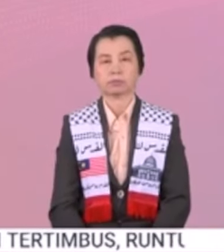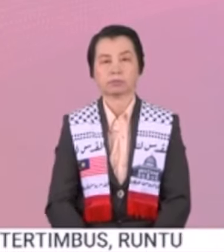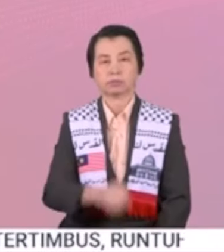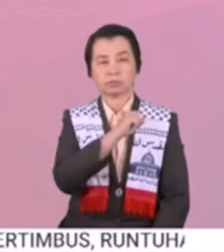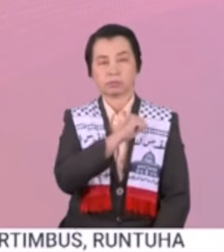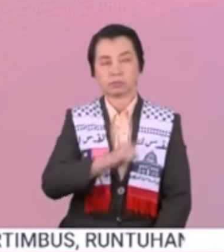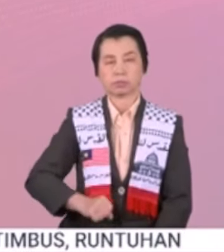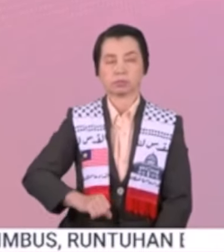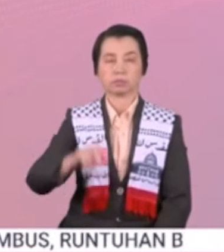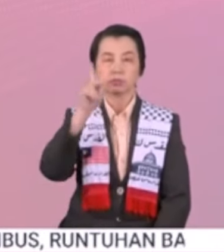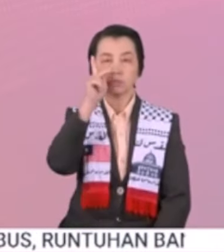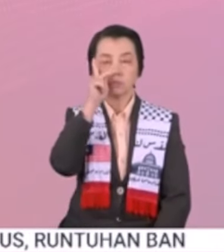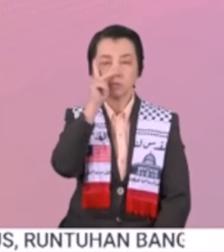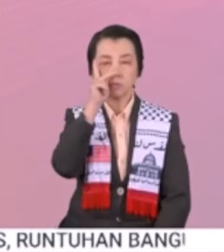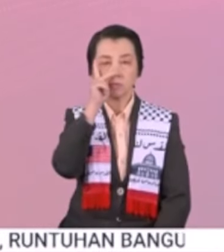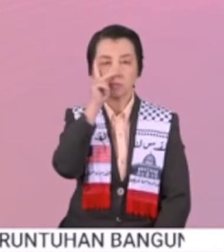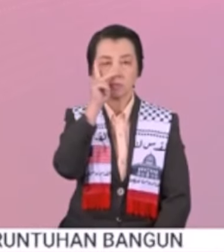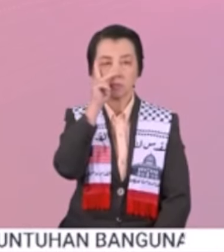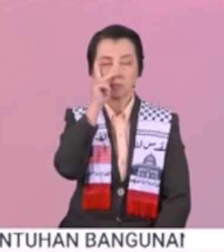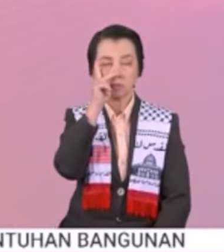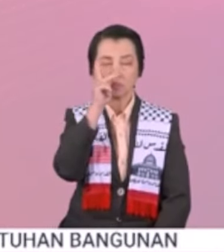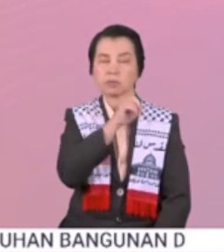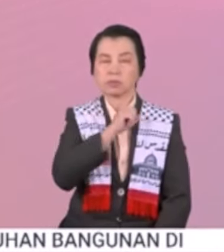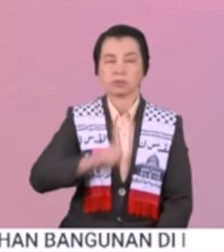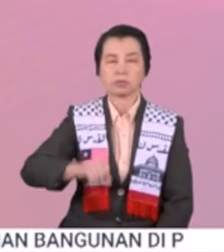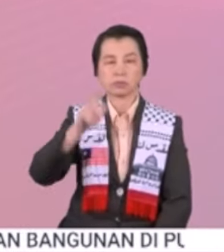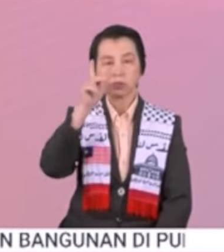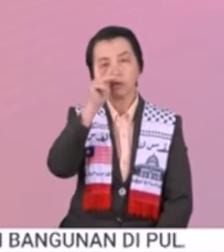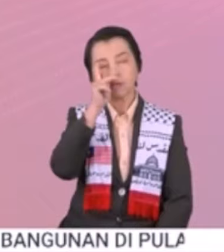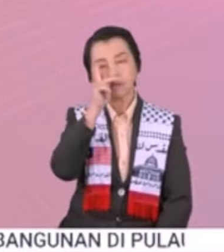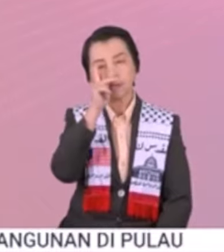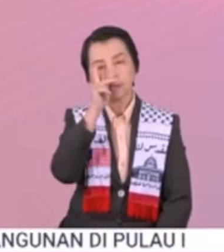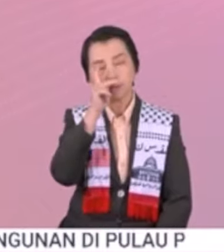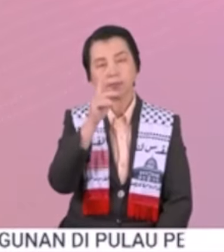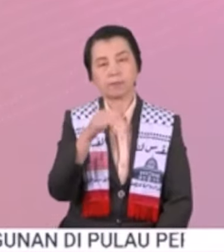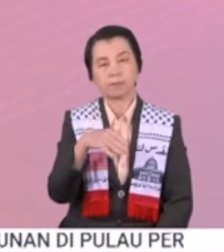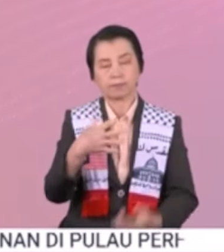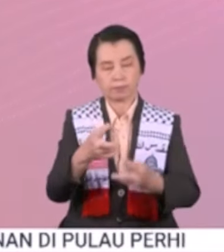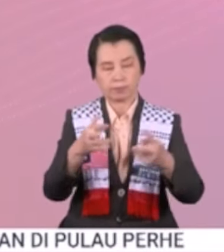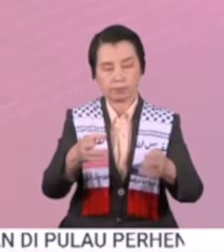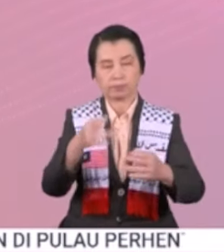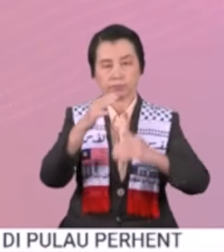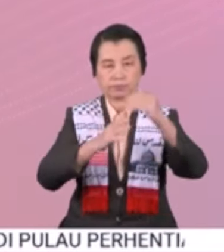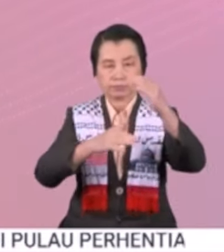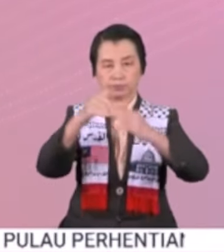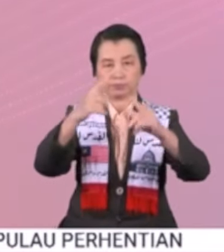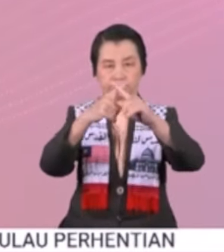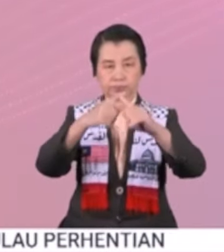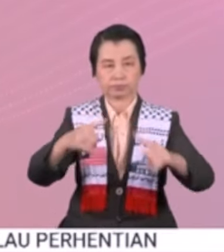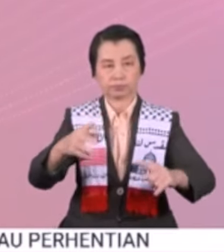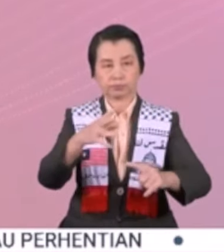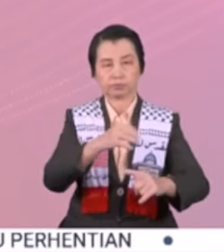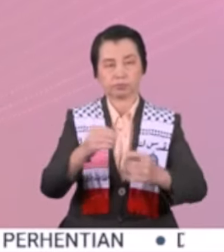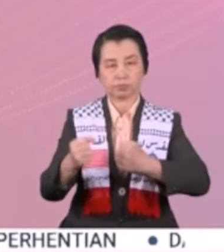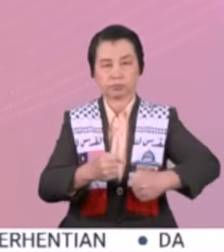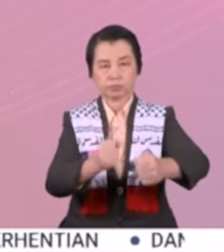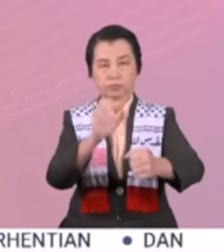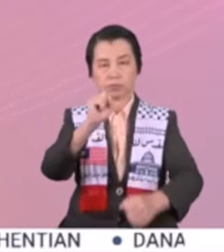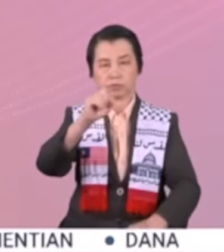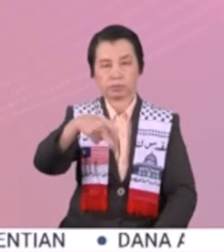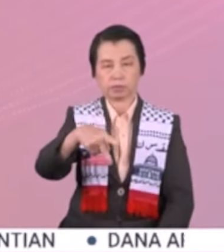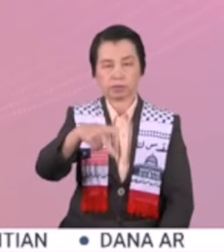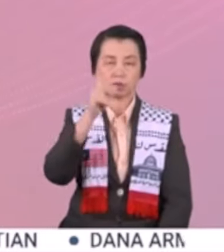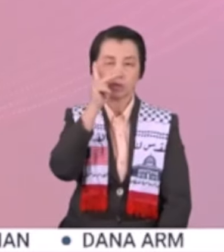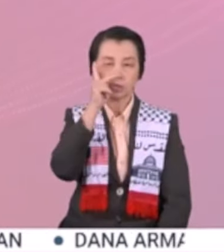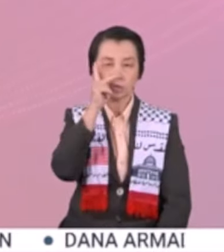Sultan Kedah al-aminul Karim Sultan Salahuddin Ibni almarhum Sultan baldishah berkenan merasmikan bangunan dewan Gandi di sungai petani turut